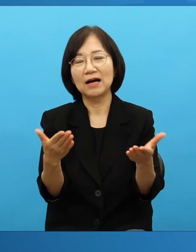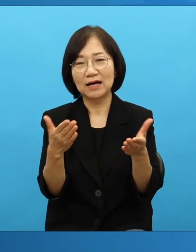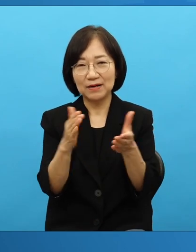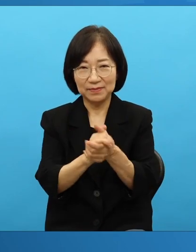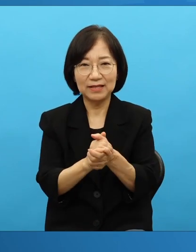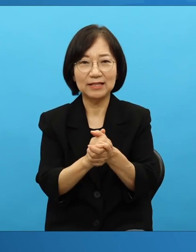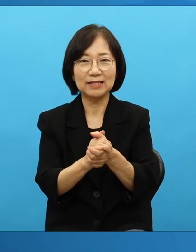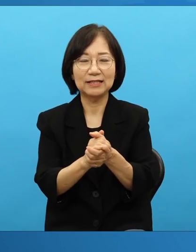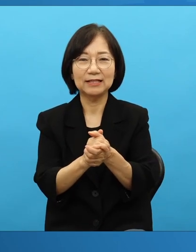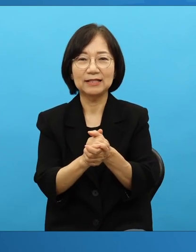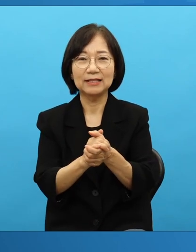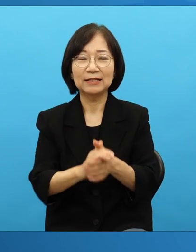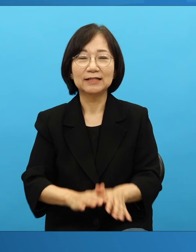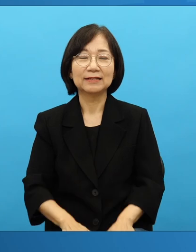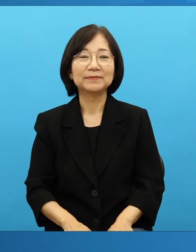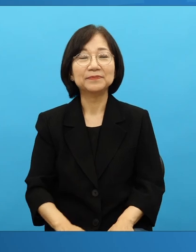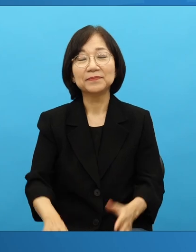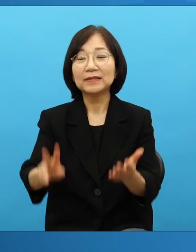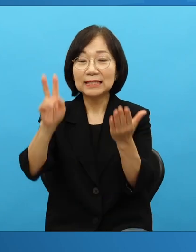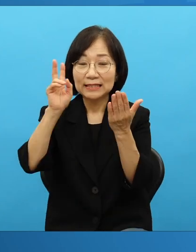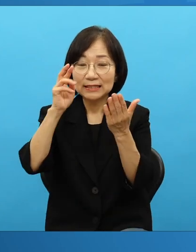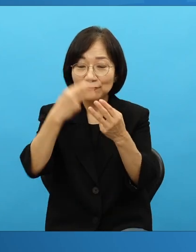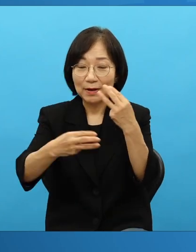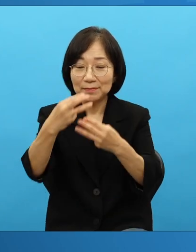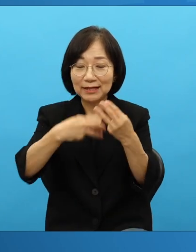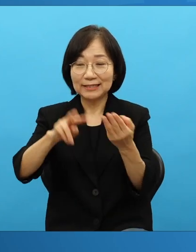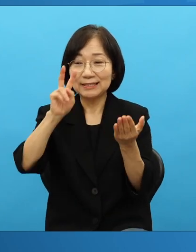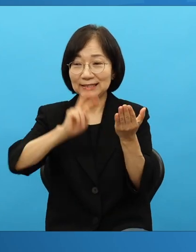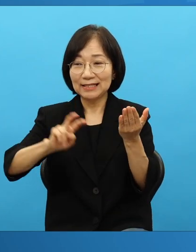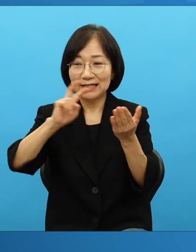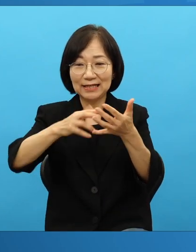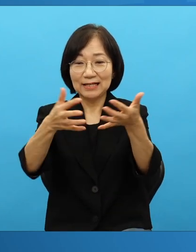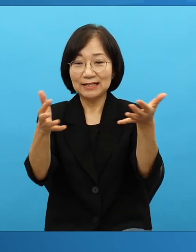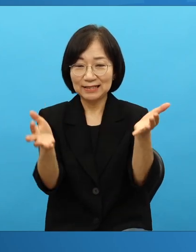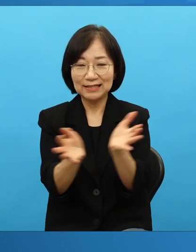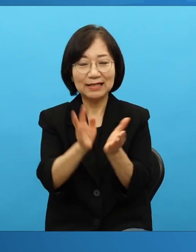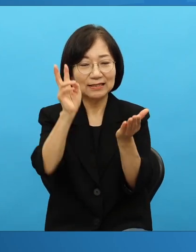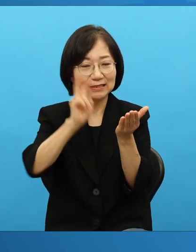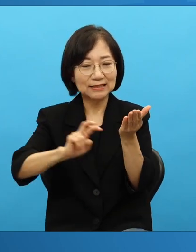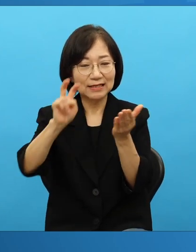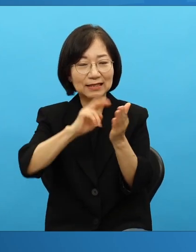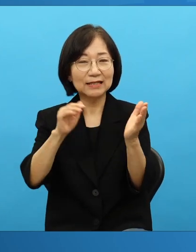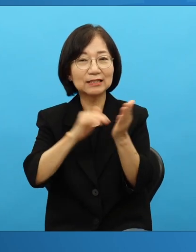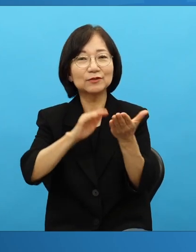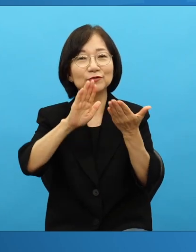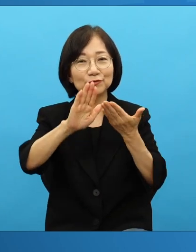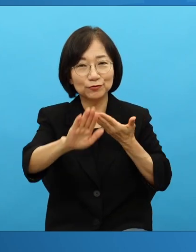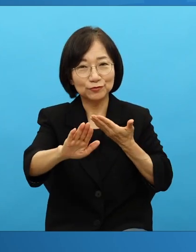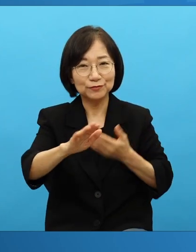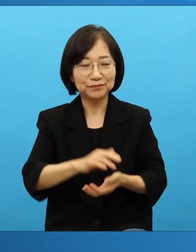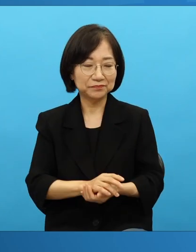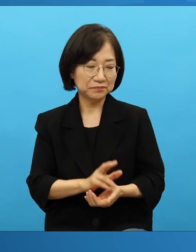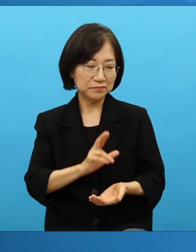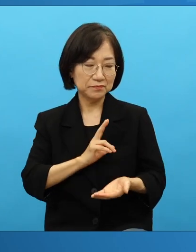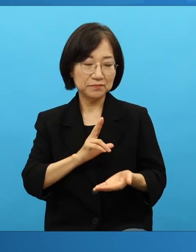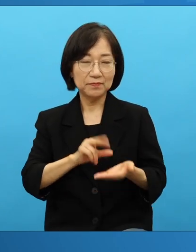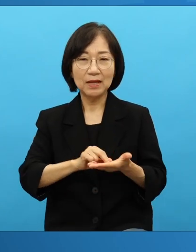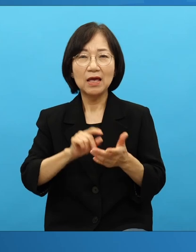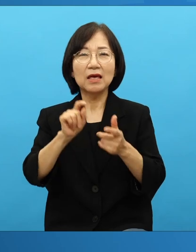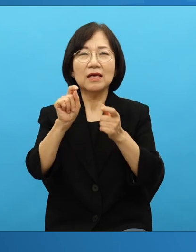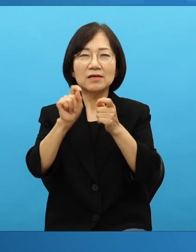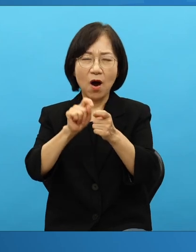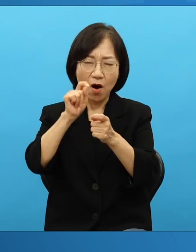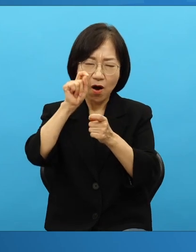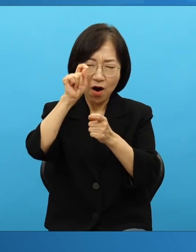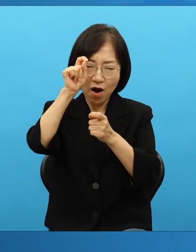아멘. 렘넌트 찬양대에서 하나님께 찬양드리신 후에 영원한 것의 결단이라는 제목으로 당회장 유광수